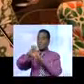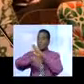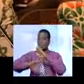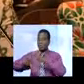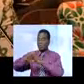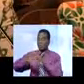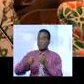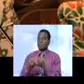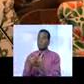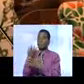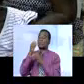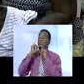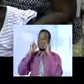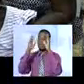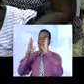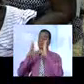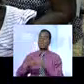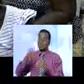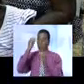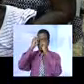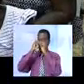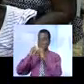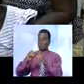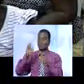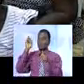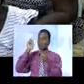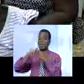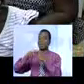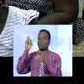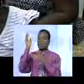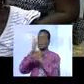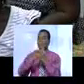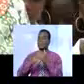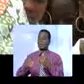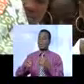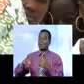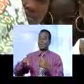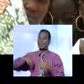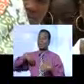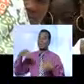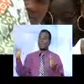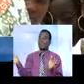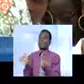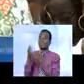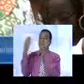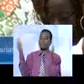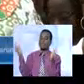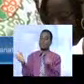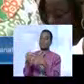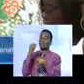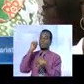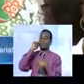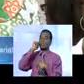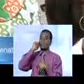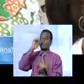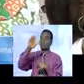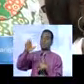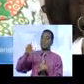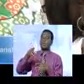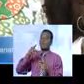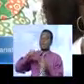l'émergence ivoirienne, obéit à certaines recommandations. Nous encourageons les femmes à se